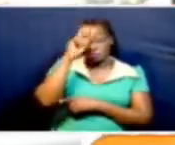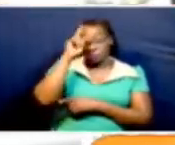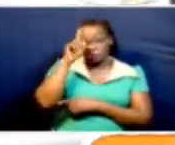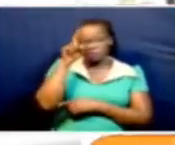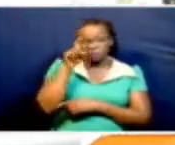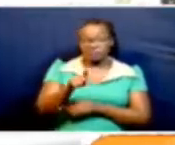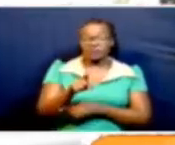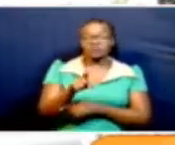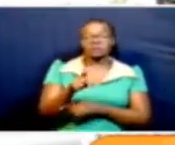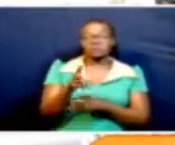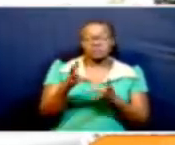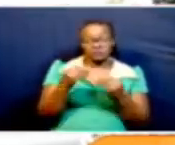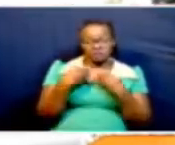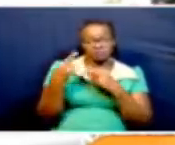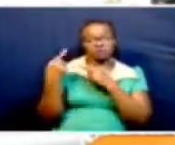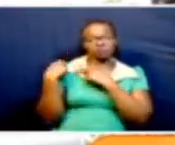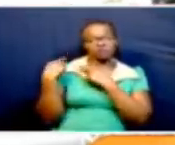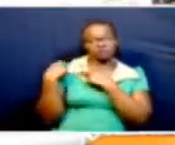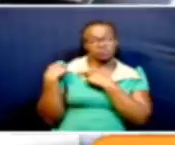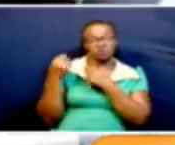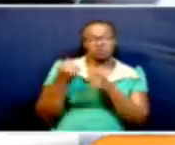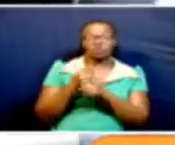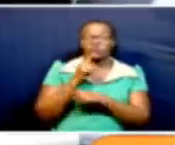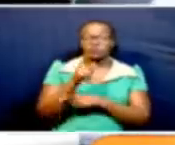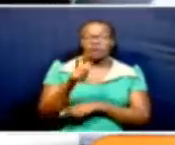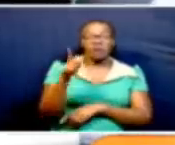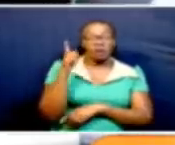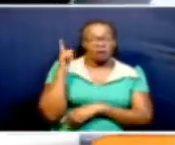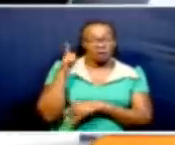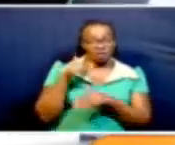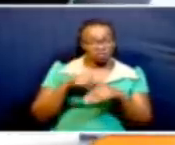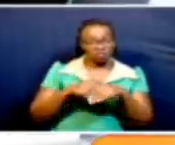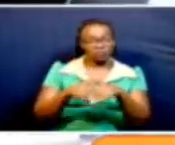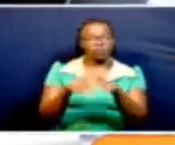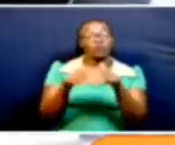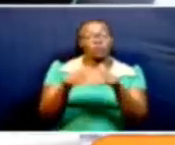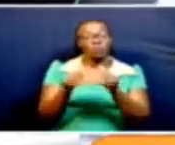katika majukumu yao ya kuhakikisha sheria za barabarani